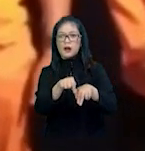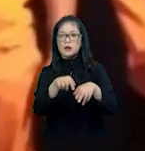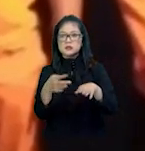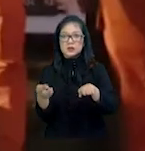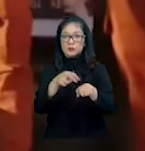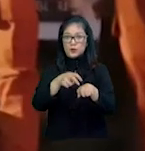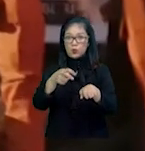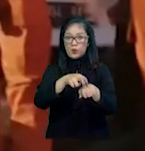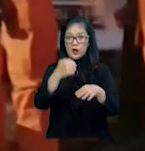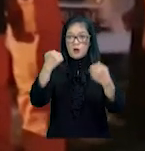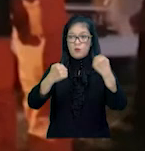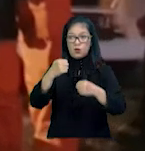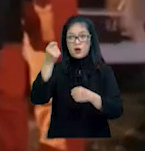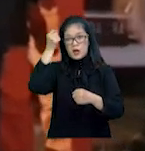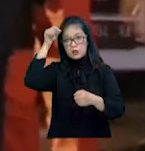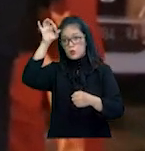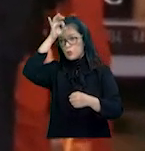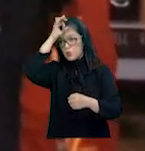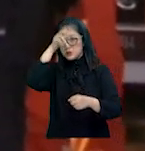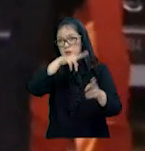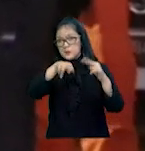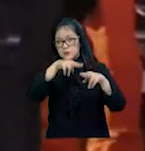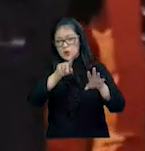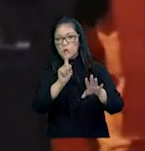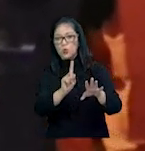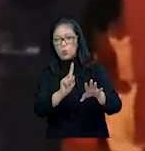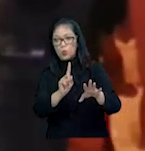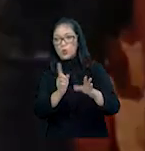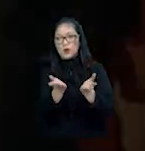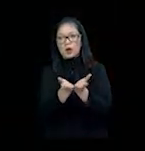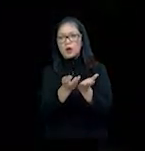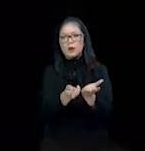Mako Polairut Banten. Polisi masih mendalami peristiwa